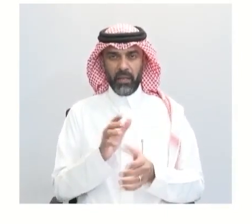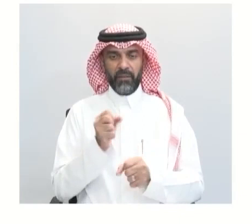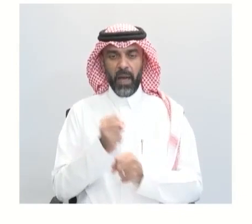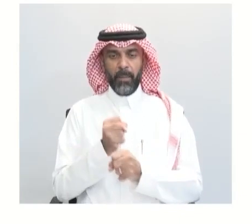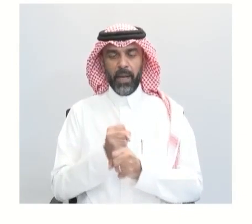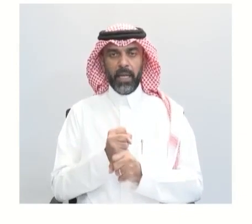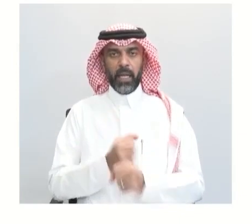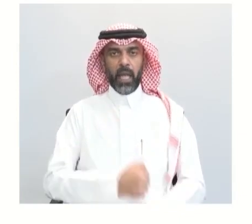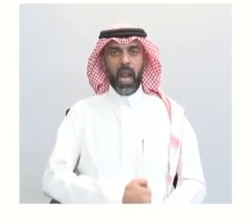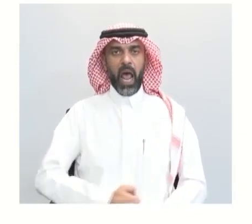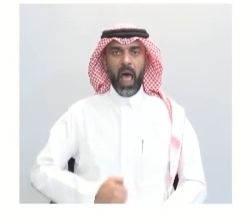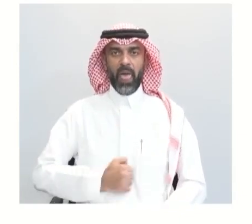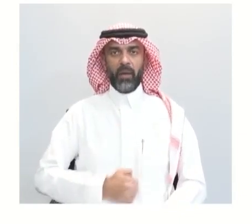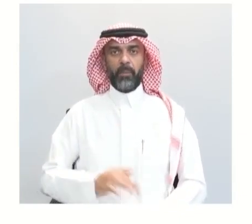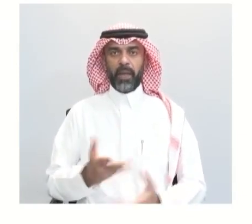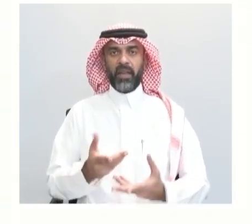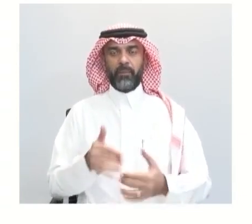عمليه الهضم